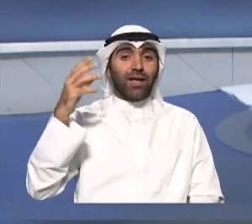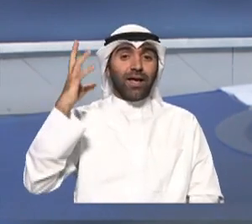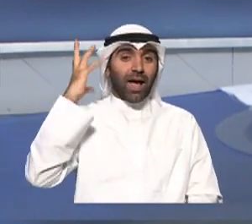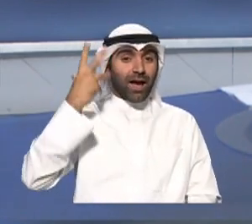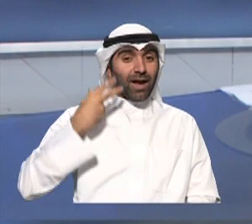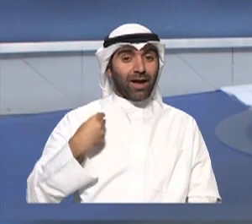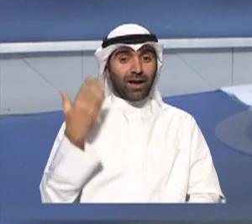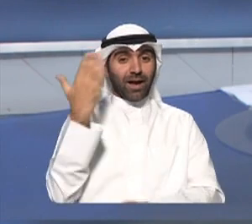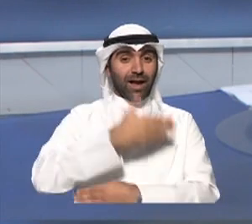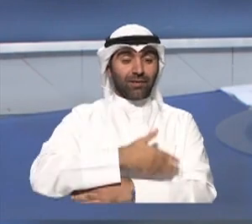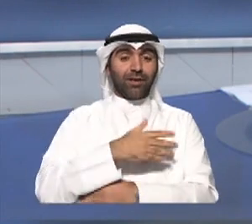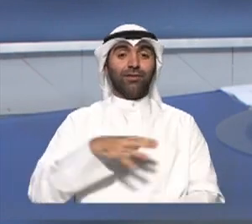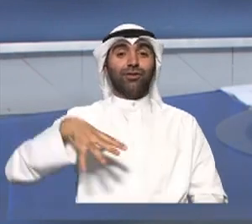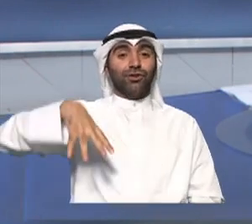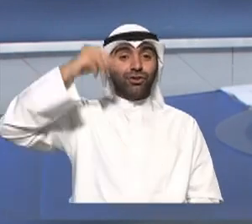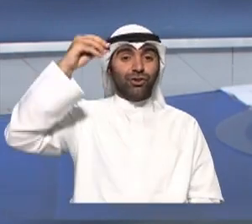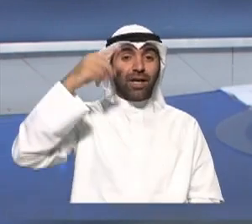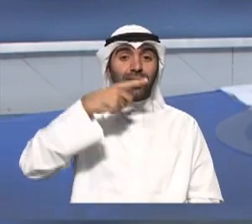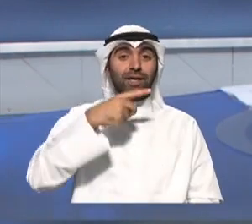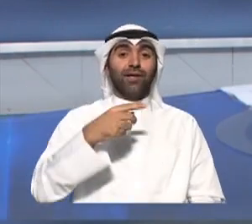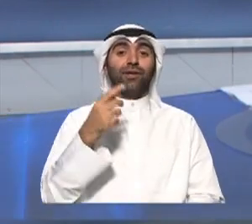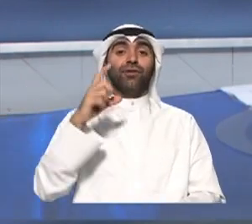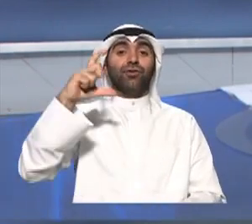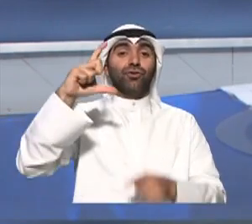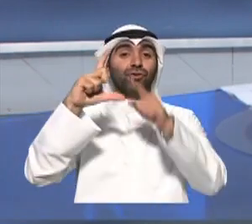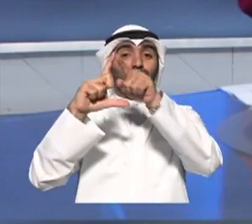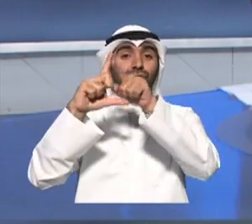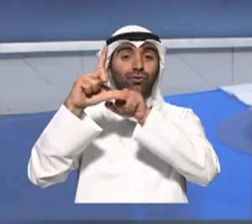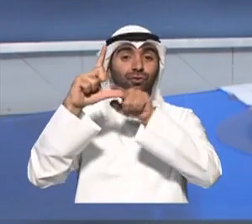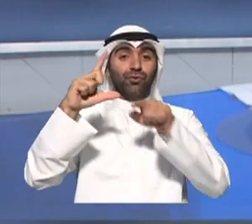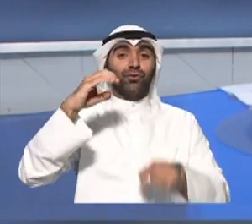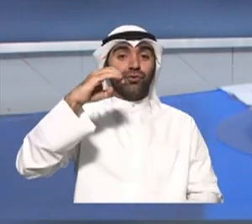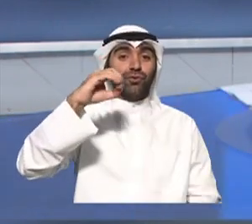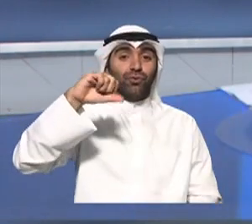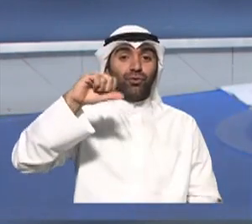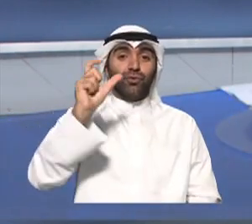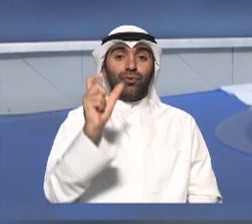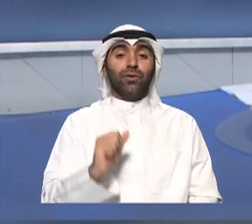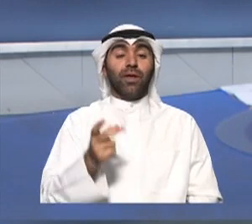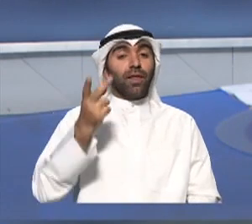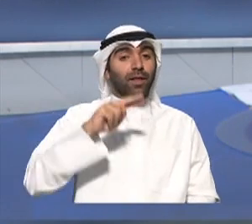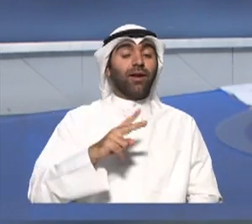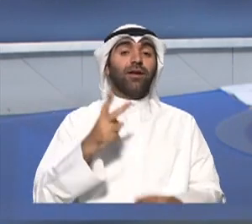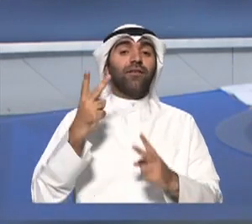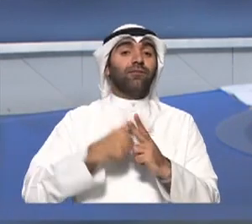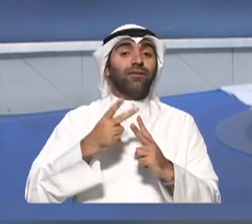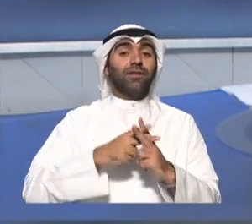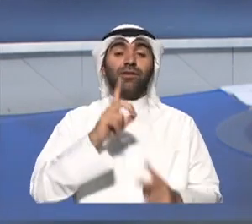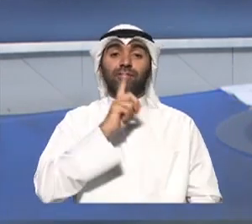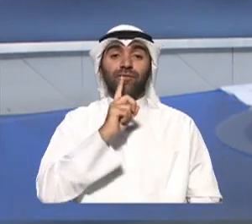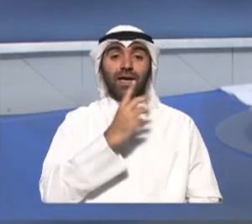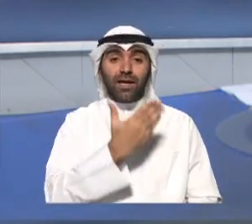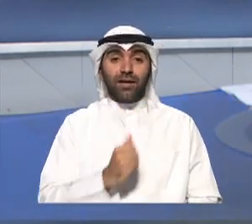ساعات معدودة للتأكد من وجود الفيروس من عدمه، مع الأخذ بعين الاعتبار كافة الإجراءات، إجراءات الأمن